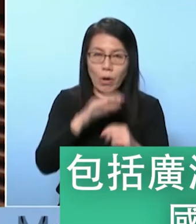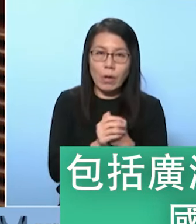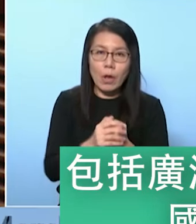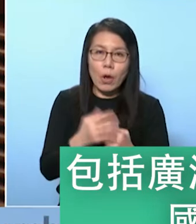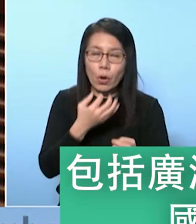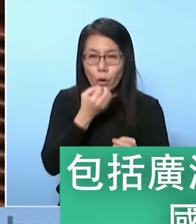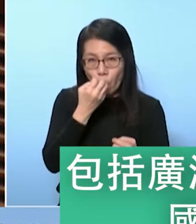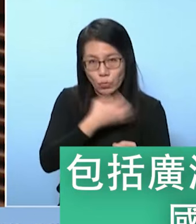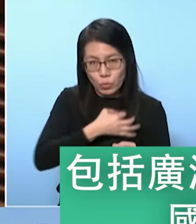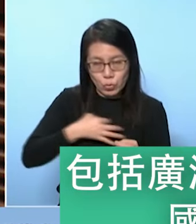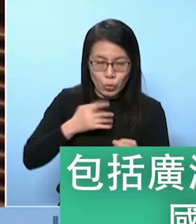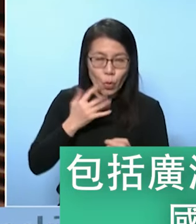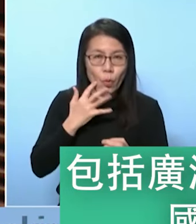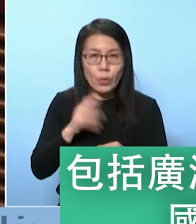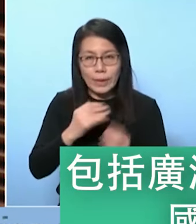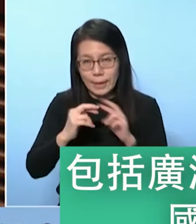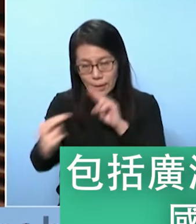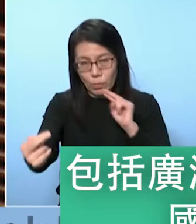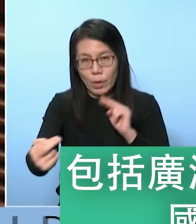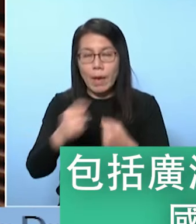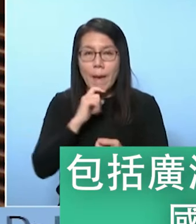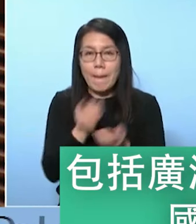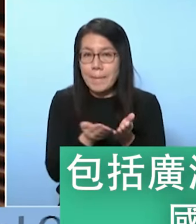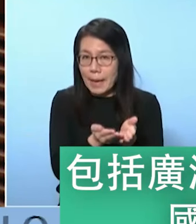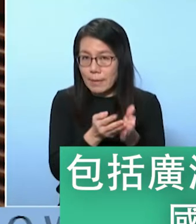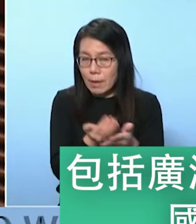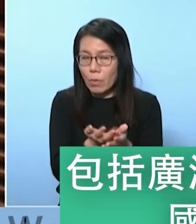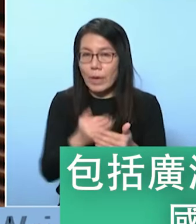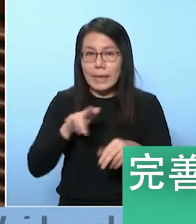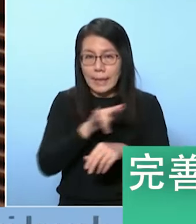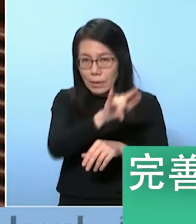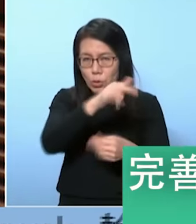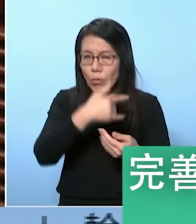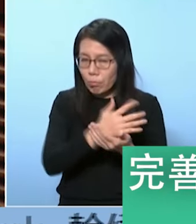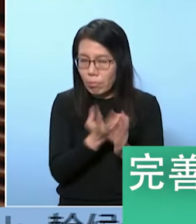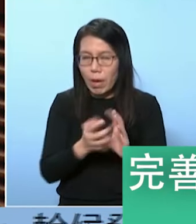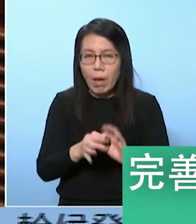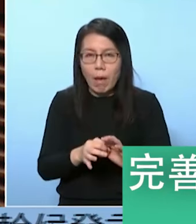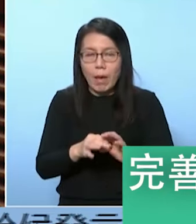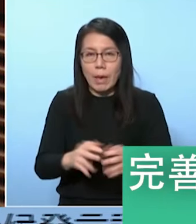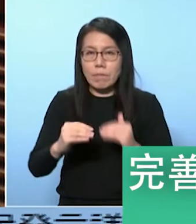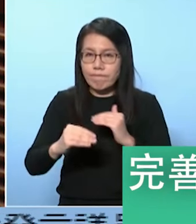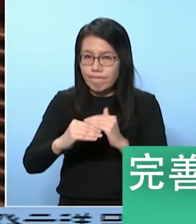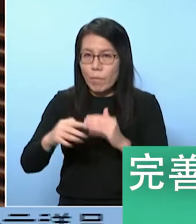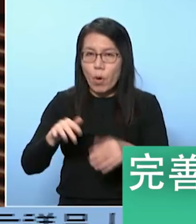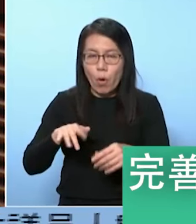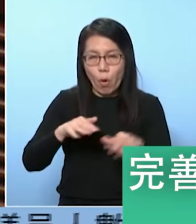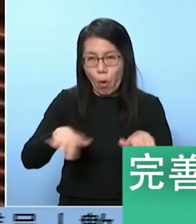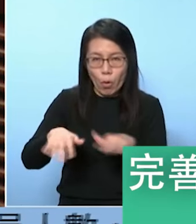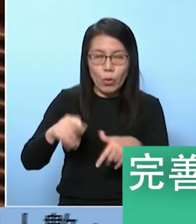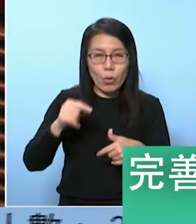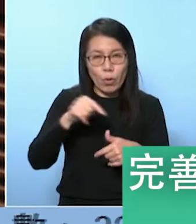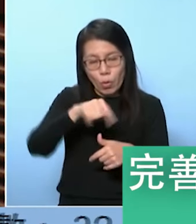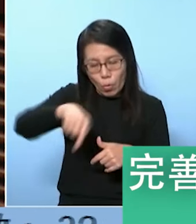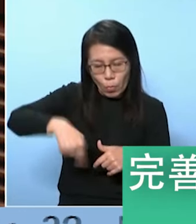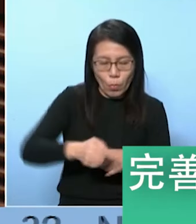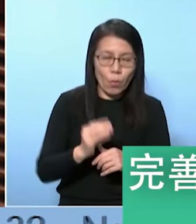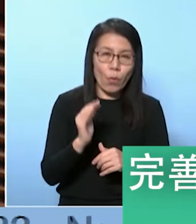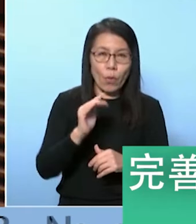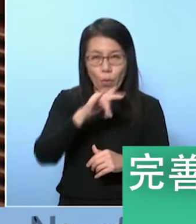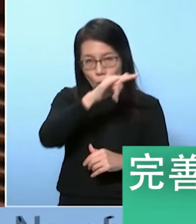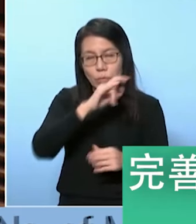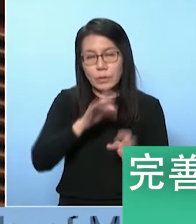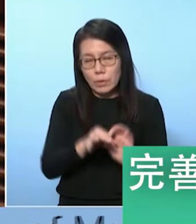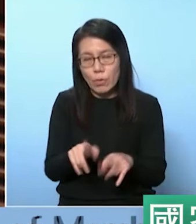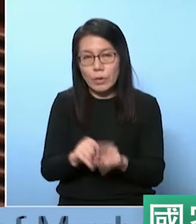珠澳大橋、國際郵輪碼頭和國際機場等，完善跨境海陸空接駁系統，與